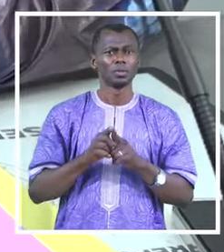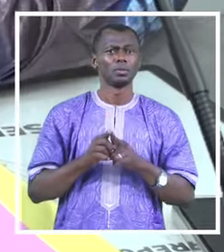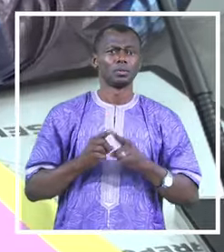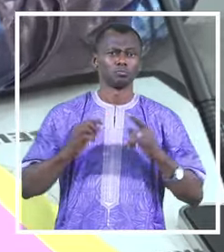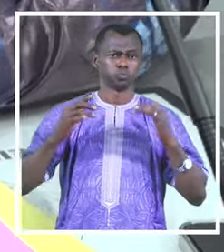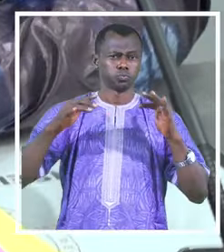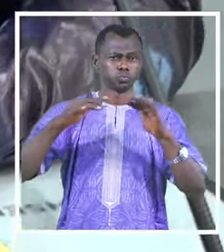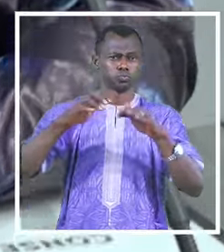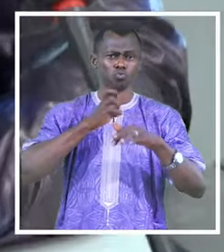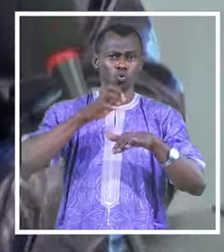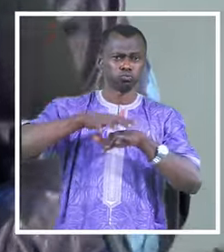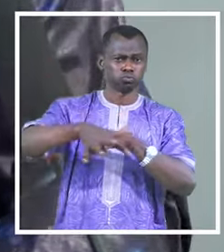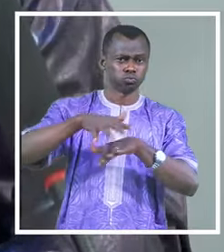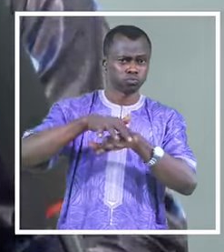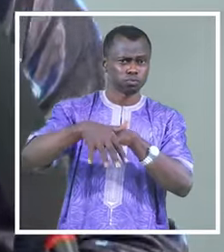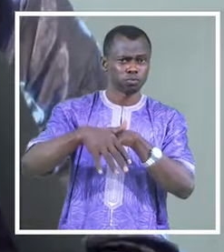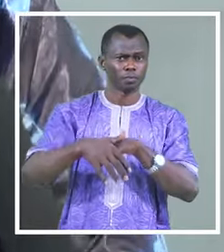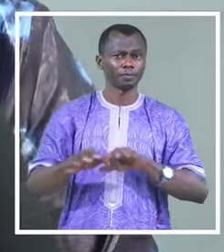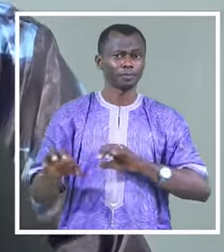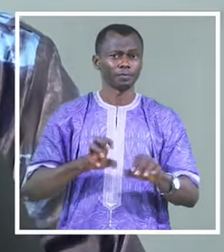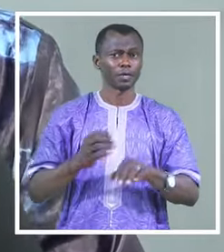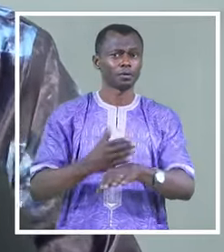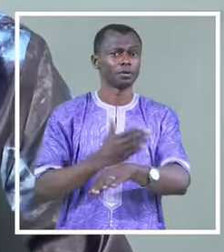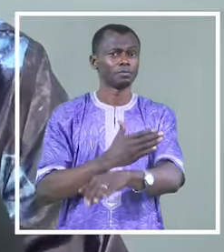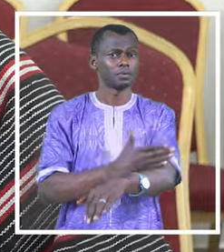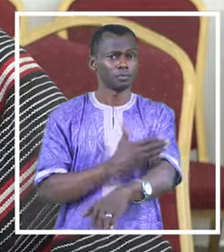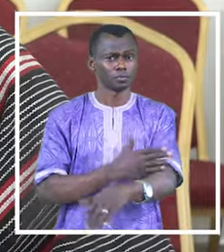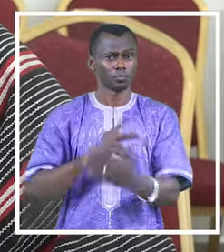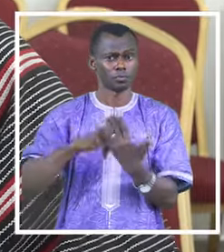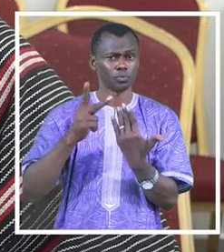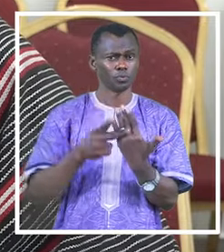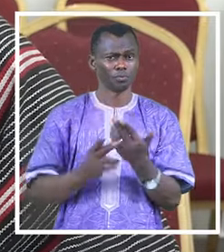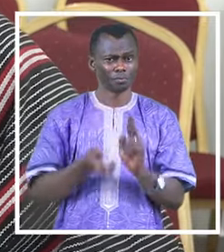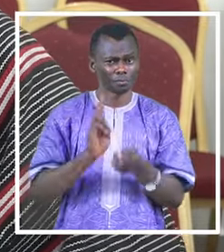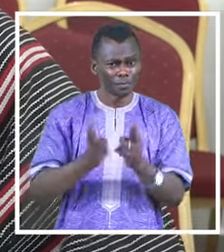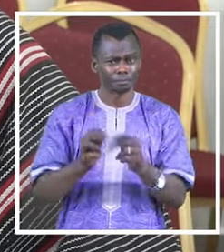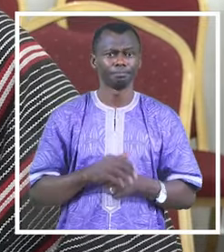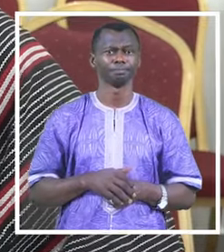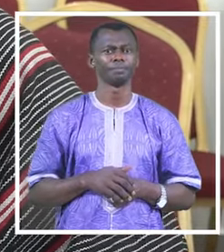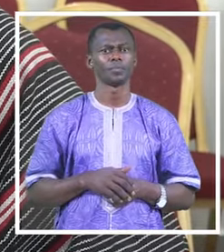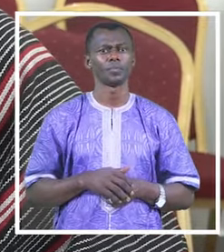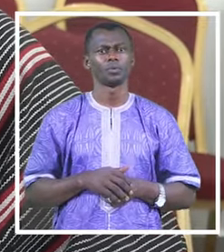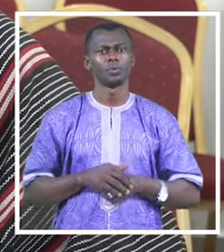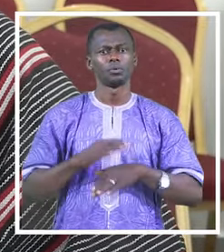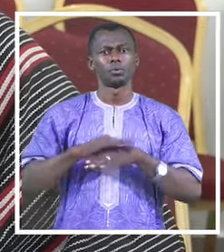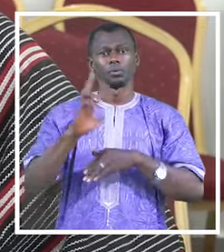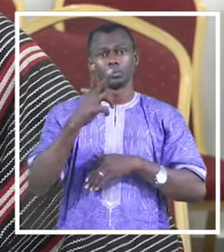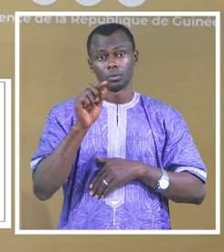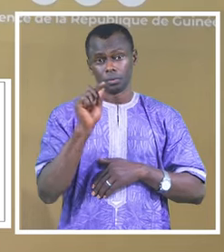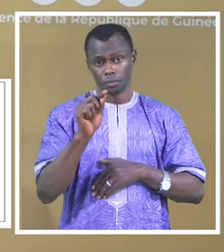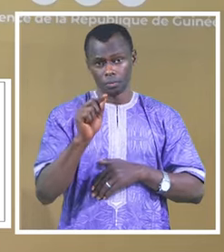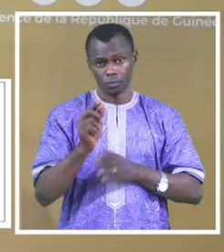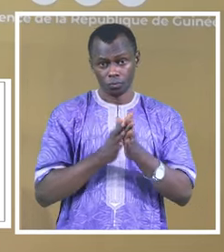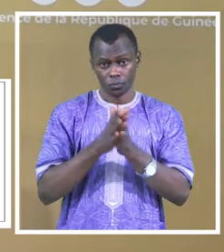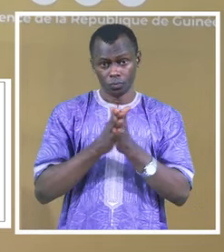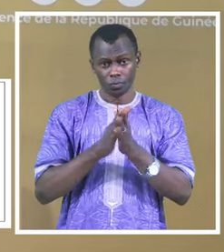ces travaux. Il a demandé au Premier ministre, chef du gouvernement et au ministre de la Jeunesse et des Sports de tout faire pour que le